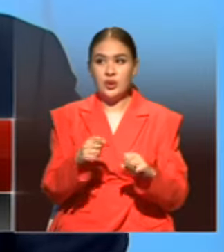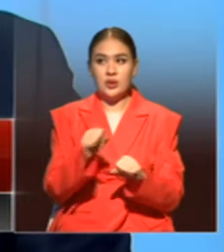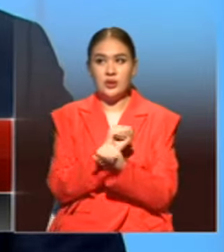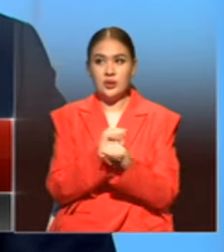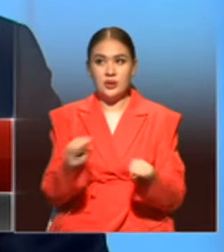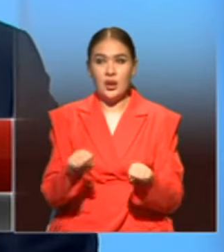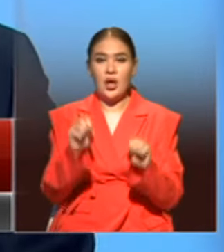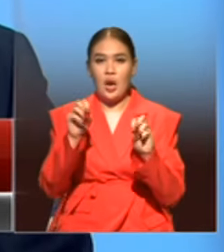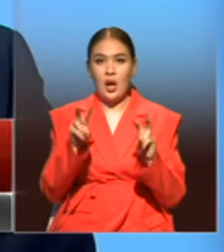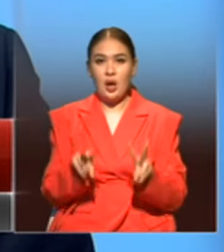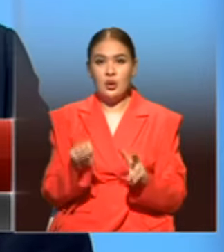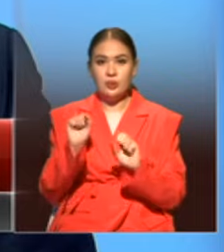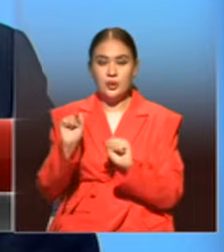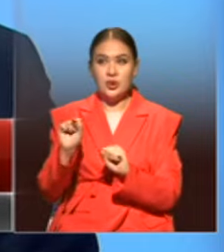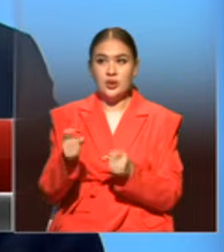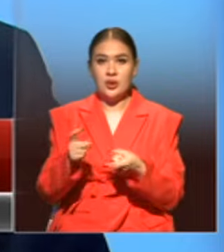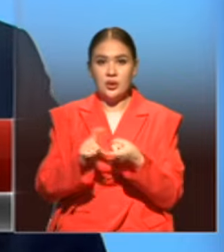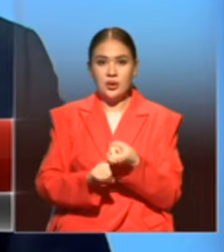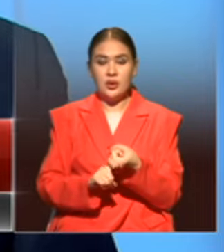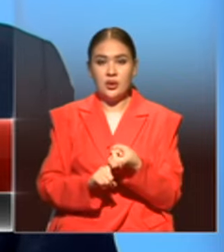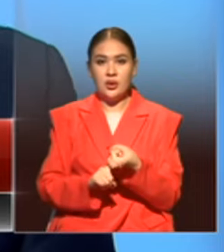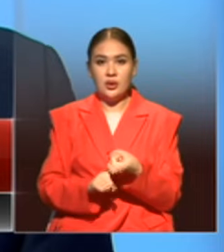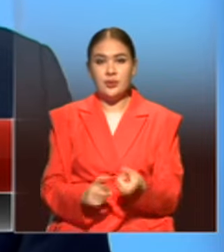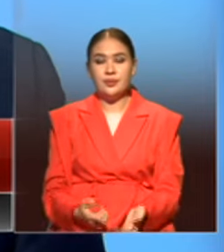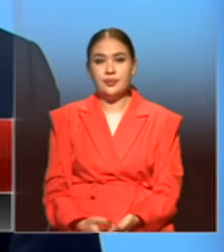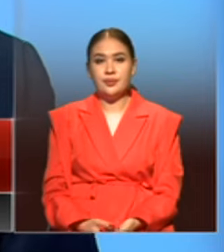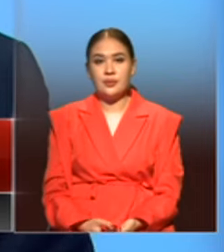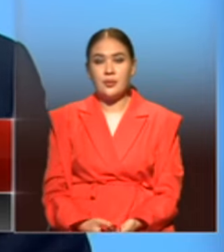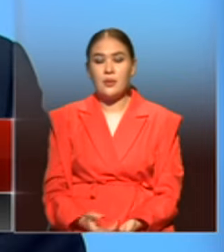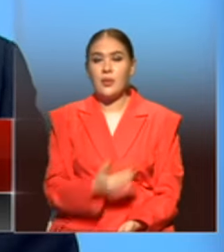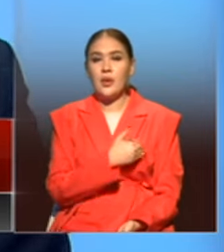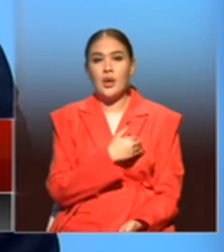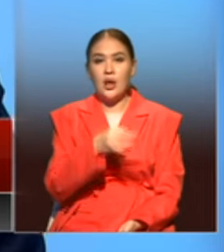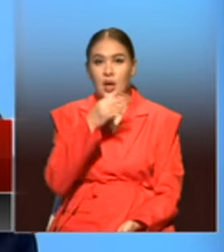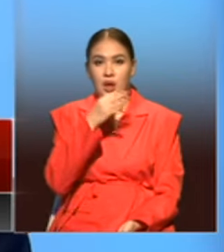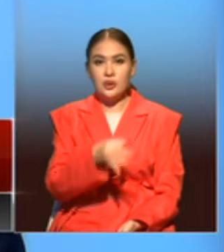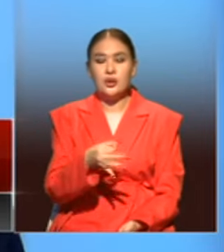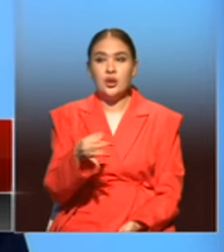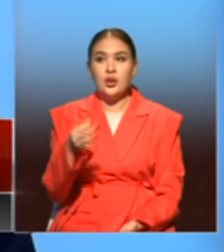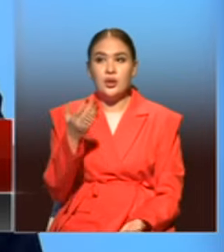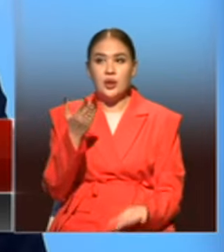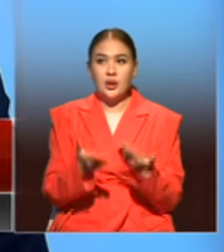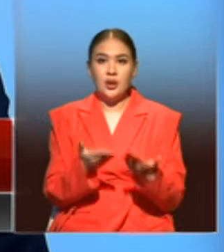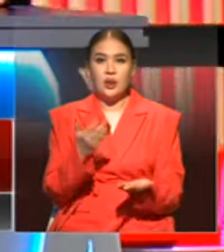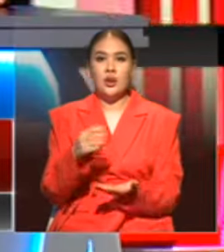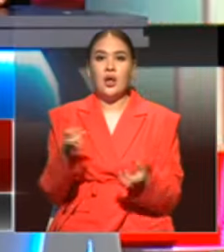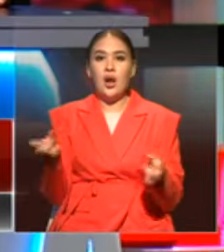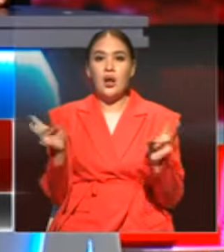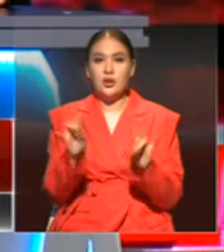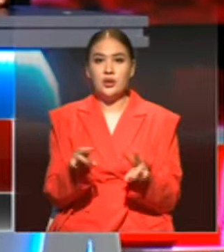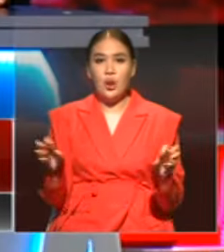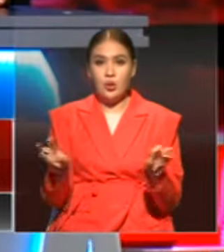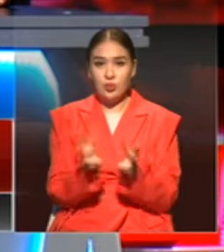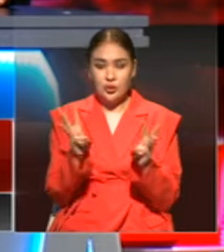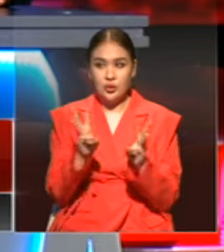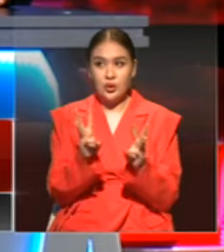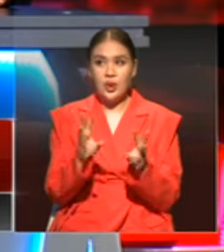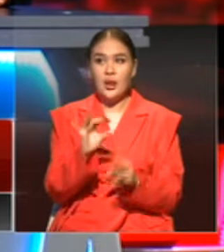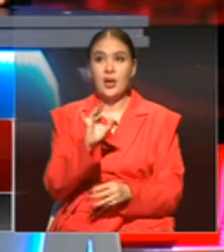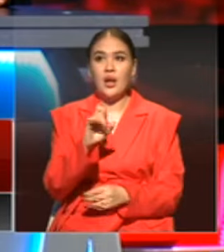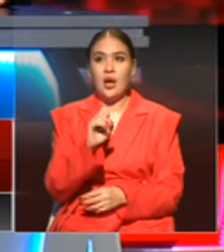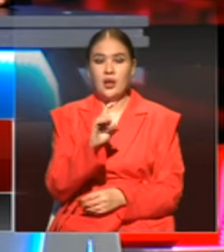Жаңағы қауіпсіз қалдықтарды жалпы сұрыптау бөлу. Мен осы жерде айтқым келгені, егер де қалдықтарды өртеу осы қалдықтардың